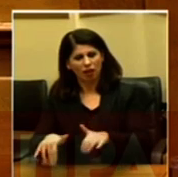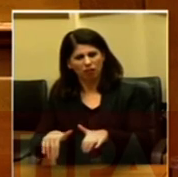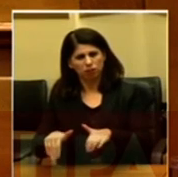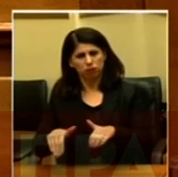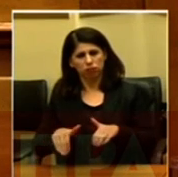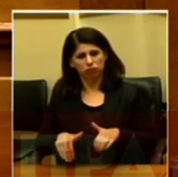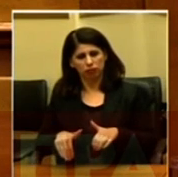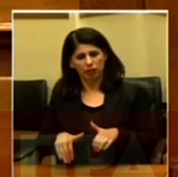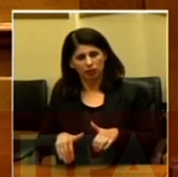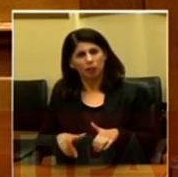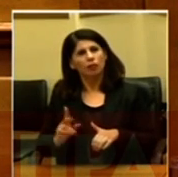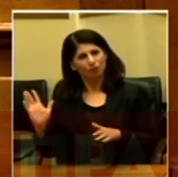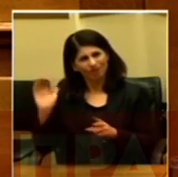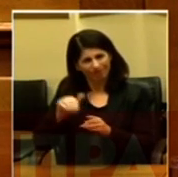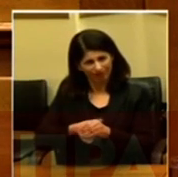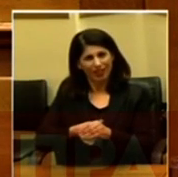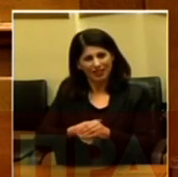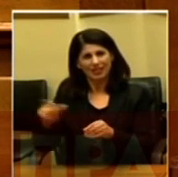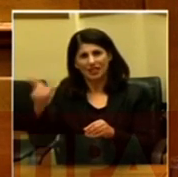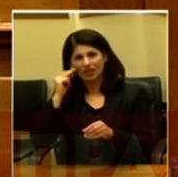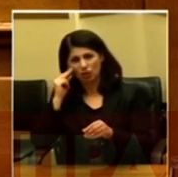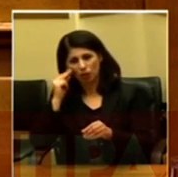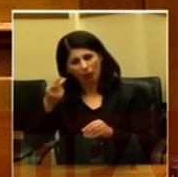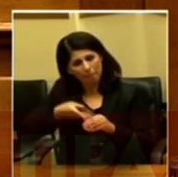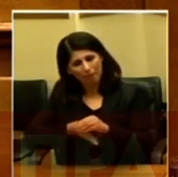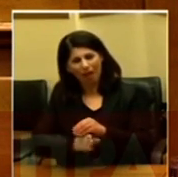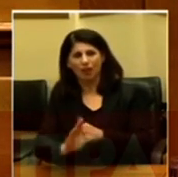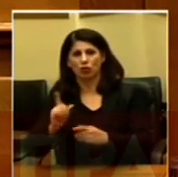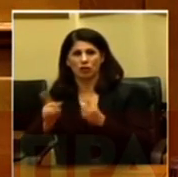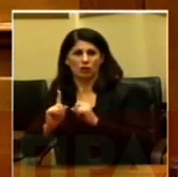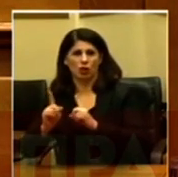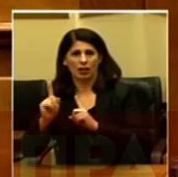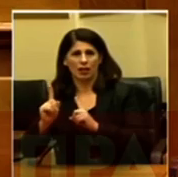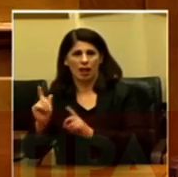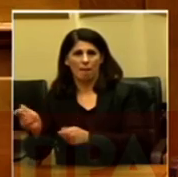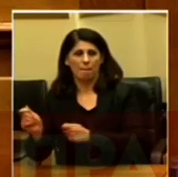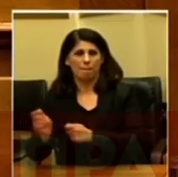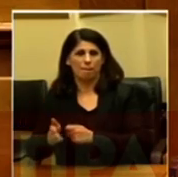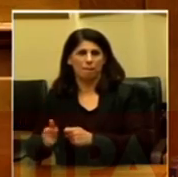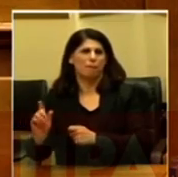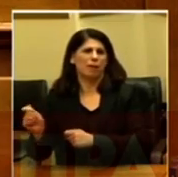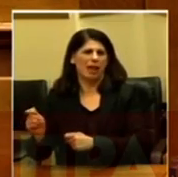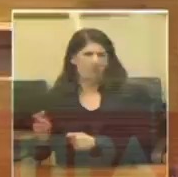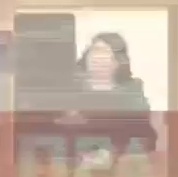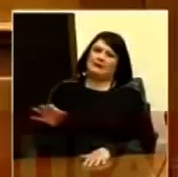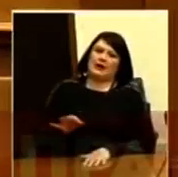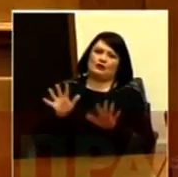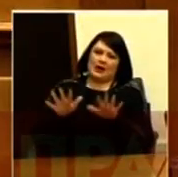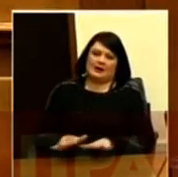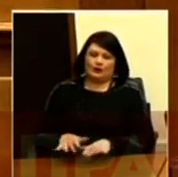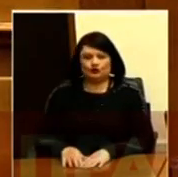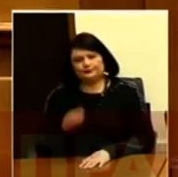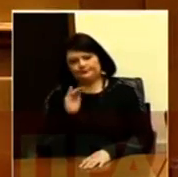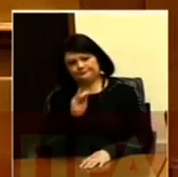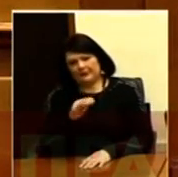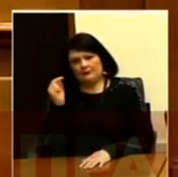την ένταξη των Σκοπίων μέσω της Συμφωνίας των Πρεσπών. Αυτό είναι και το νόημα της δικής μας ψήφου. Κύριε